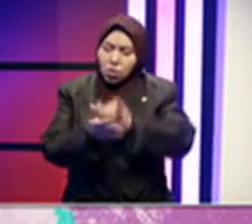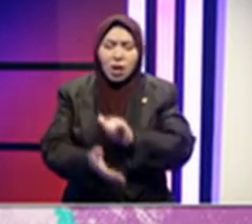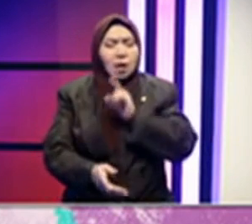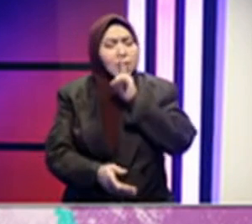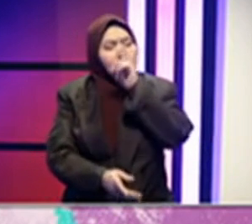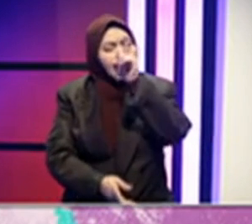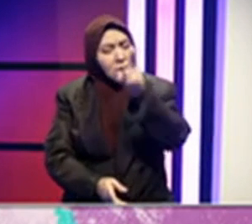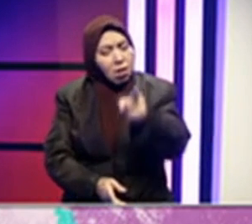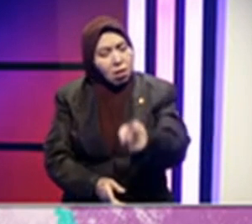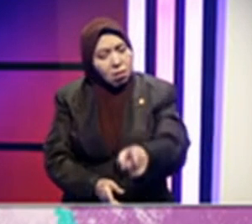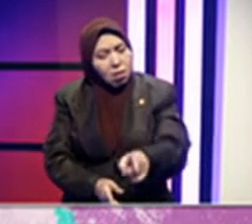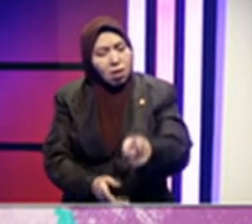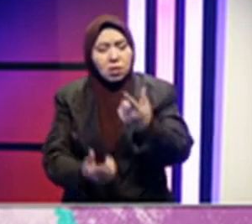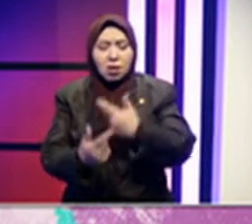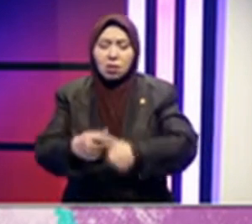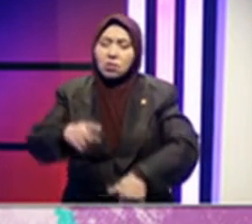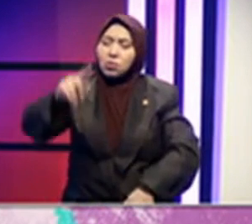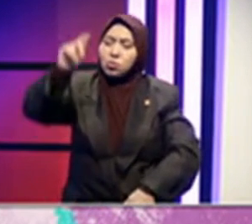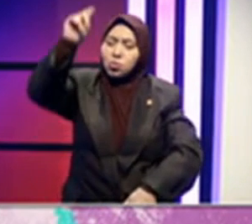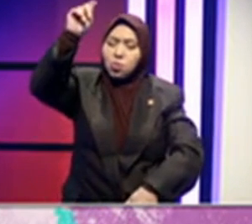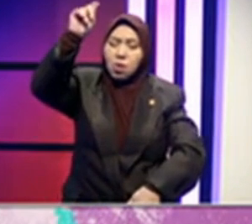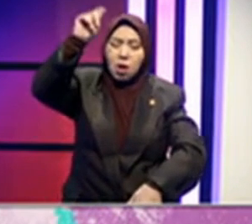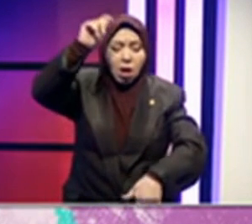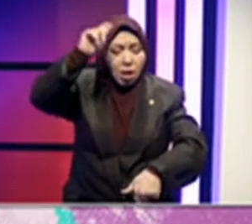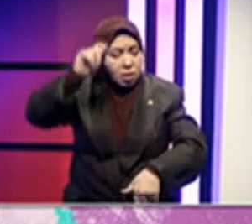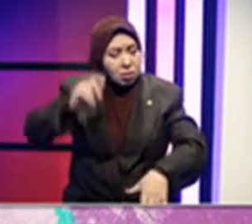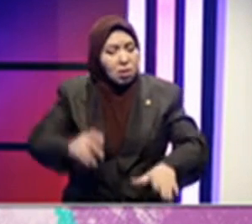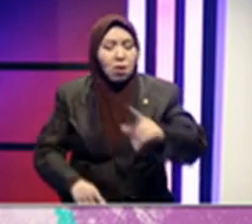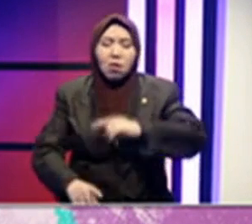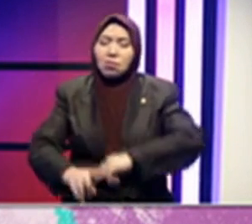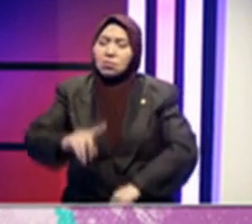وهو الحق من ربهم